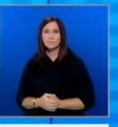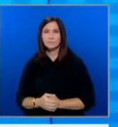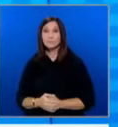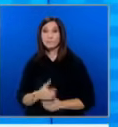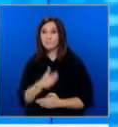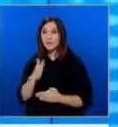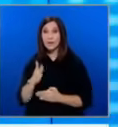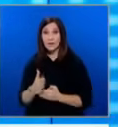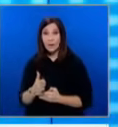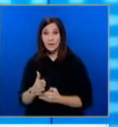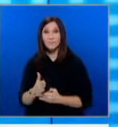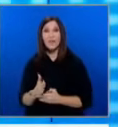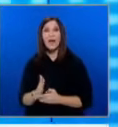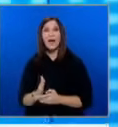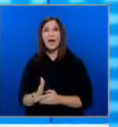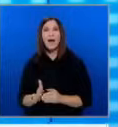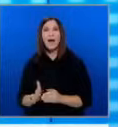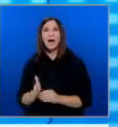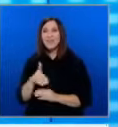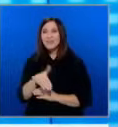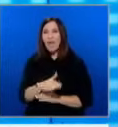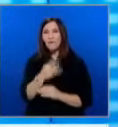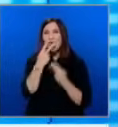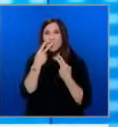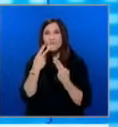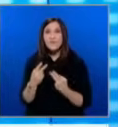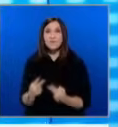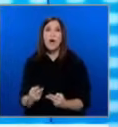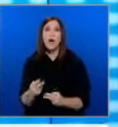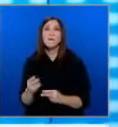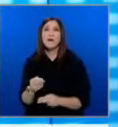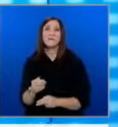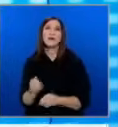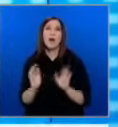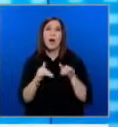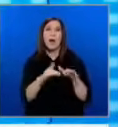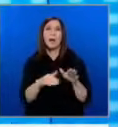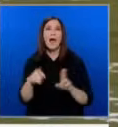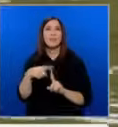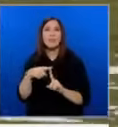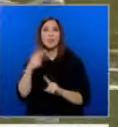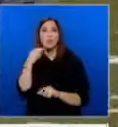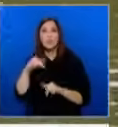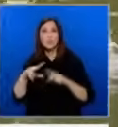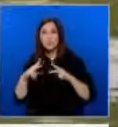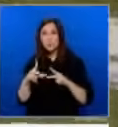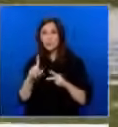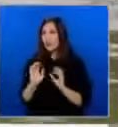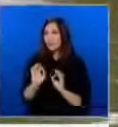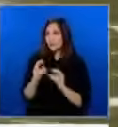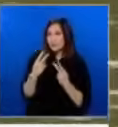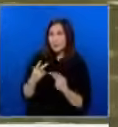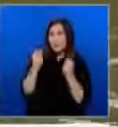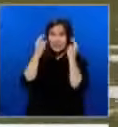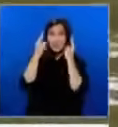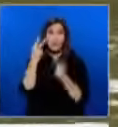И за финал да ви кажа, че делфин беше видян да плува във водите на река Темза в Лондон тази сутрин. На обичайната гледка